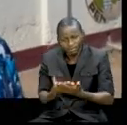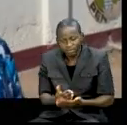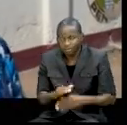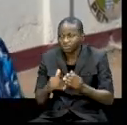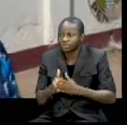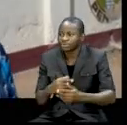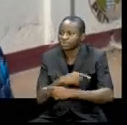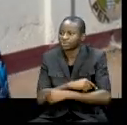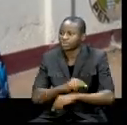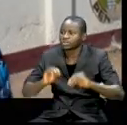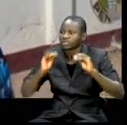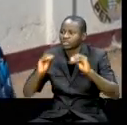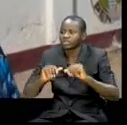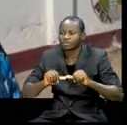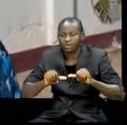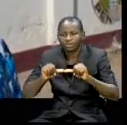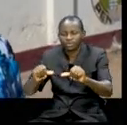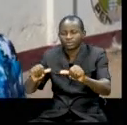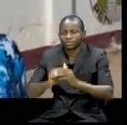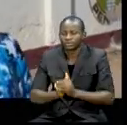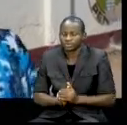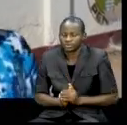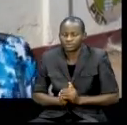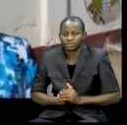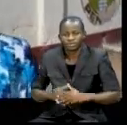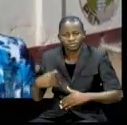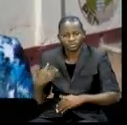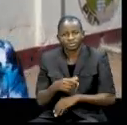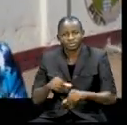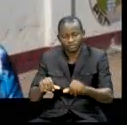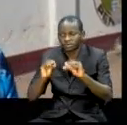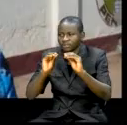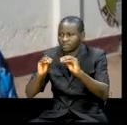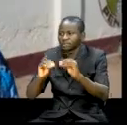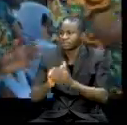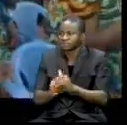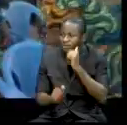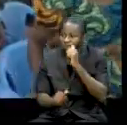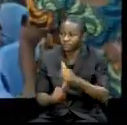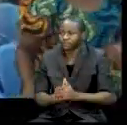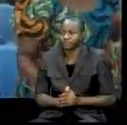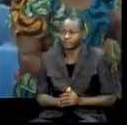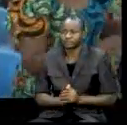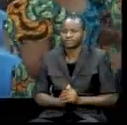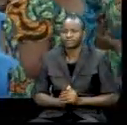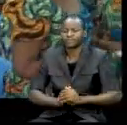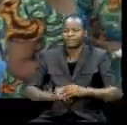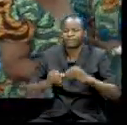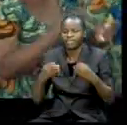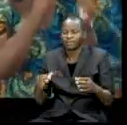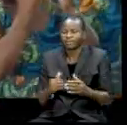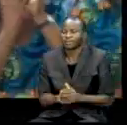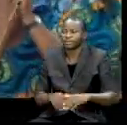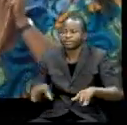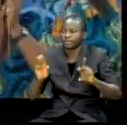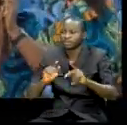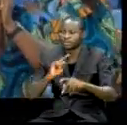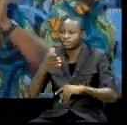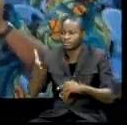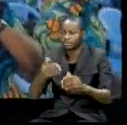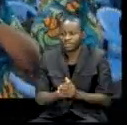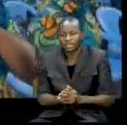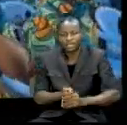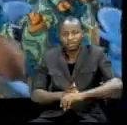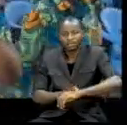et l'enseignement continue. C'est ainsi que nous étions dit avant d'arriver au mois de septembre. Quant aux participantes, le moment est